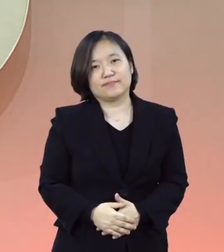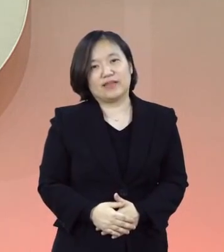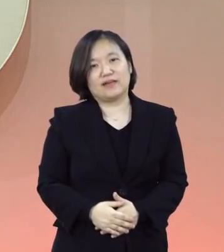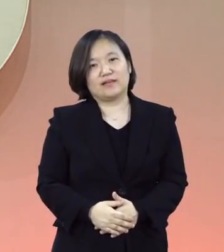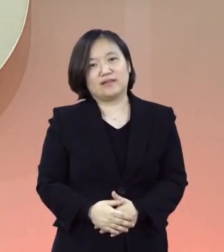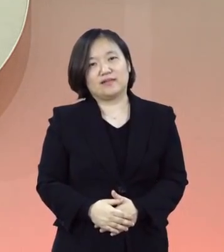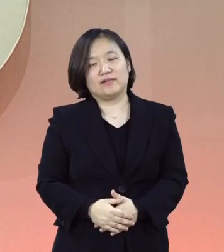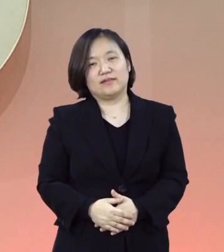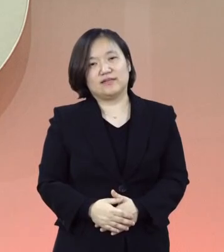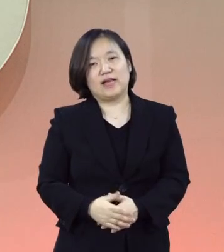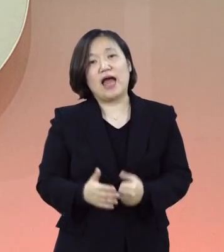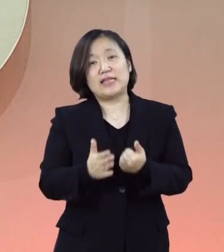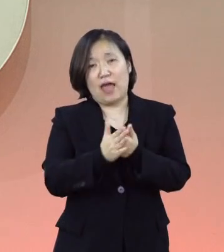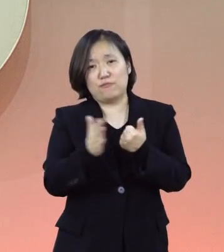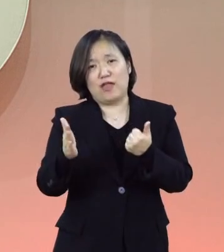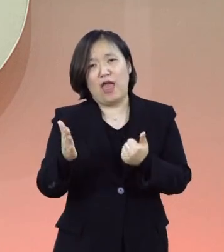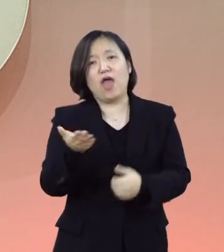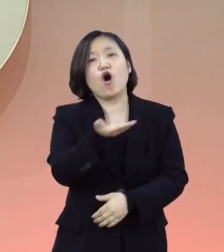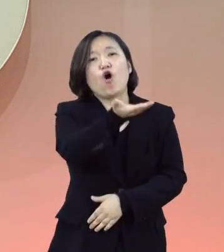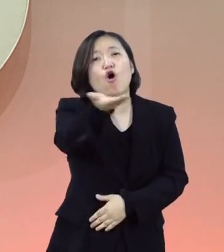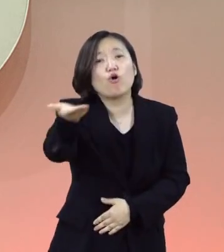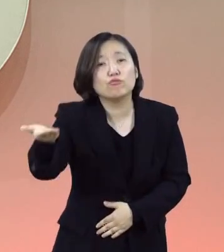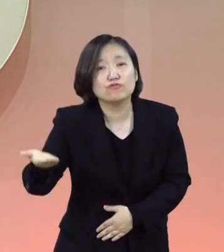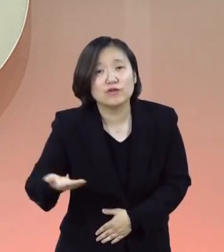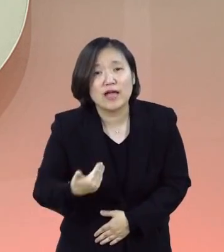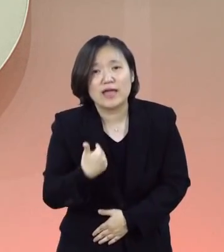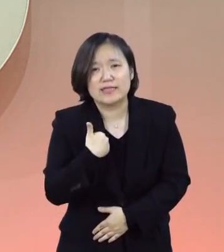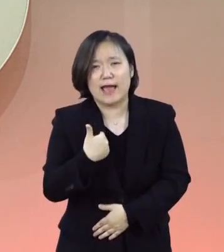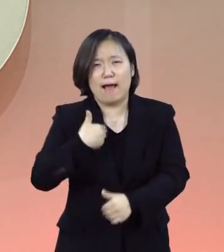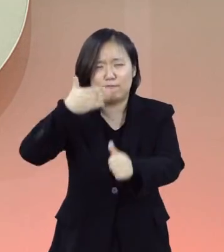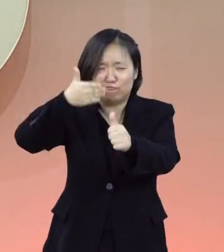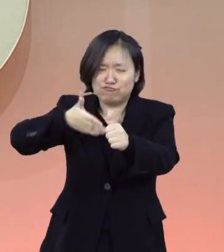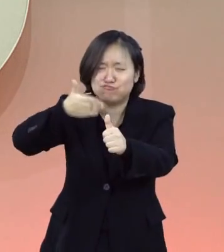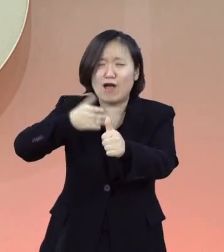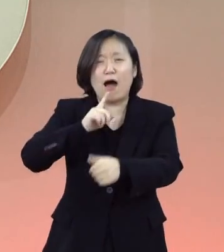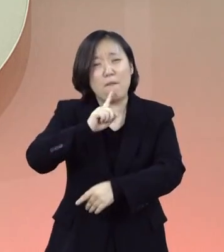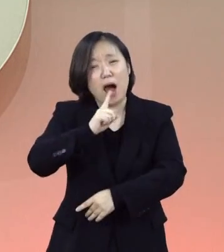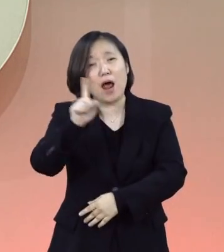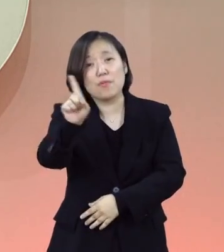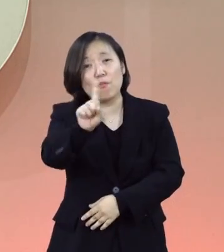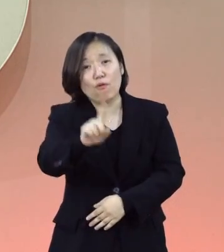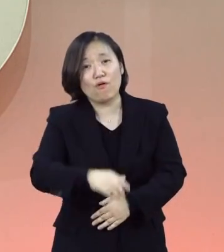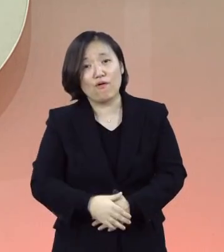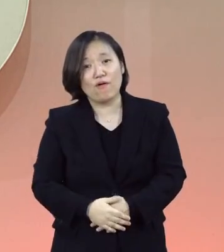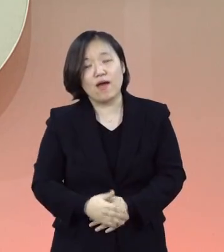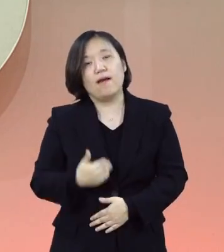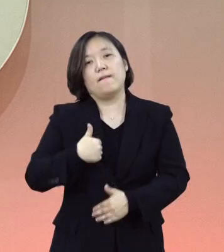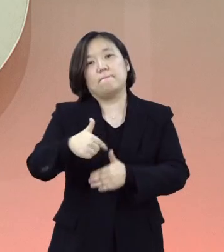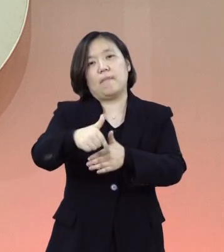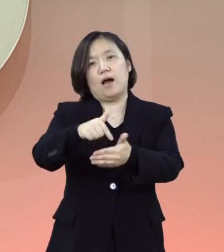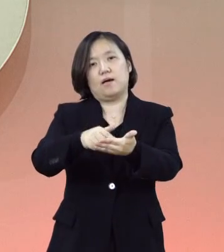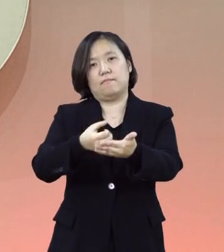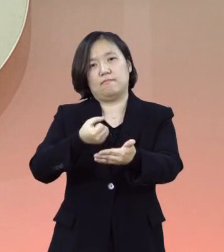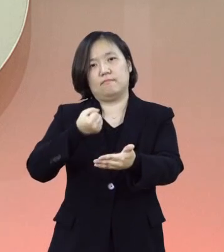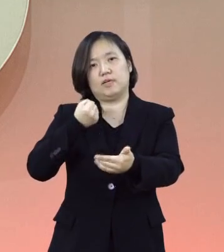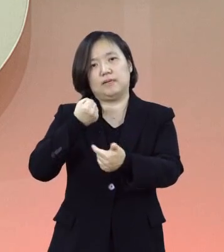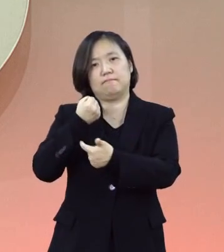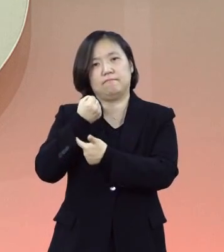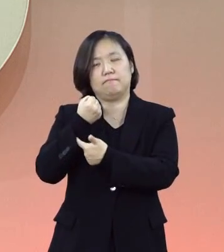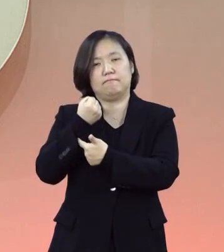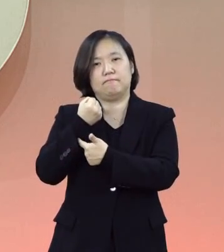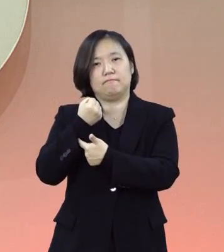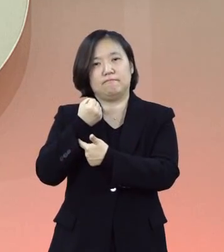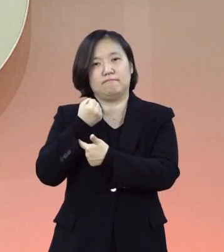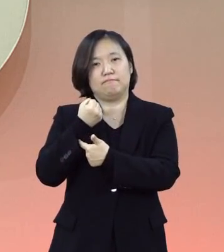그렇기 때문에 늘 불자님들께 제가 당부하는 게 마음의 힘, 이